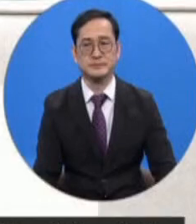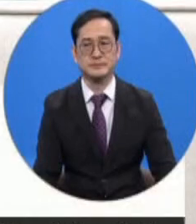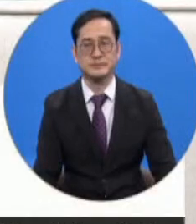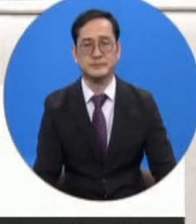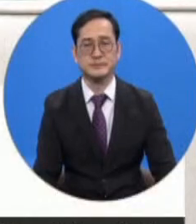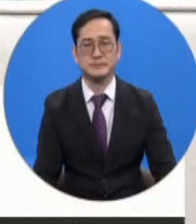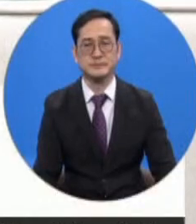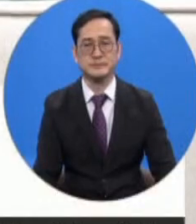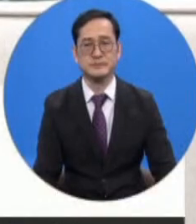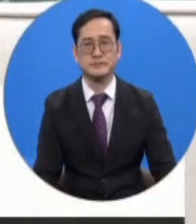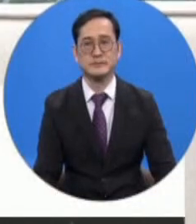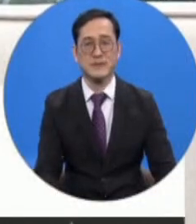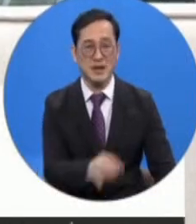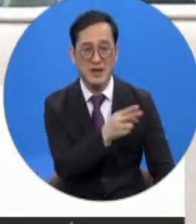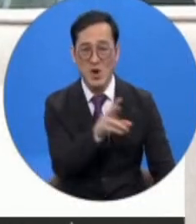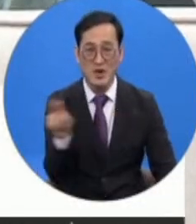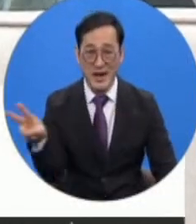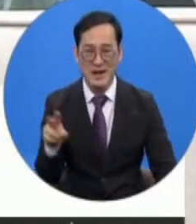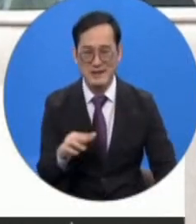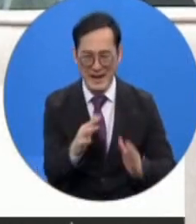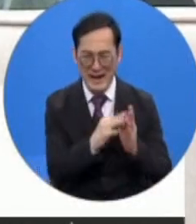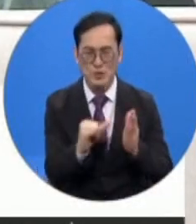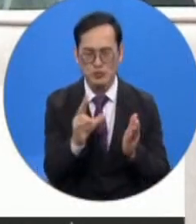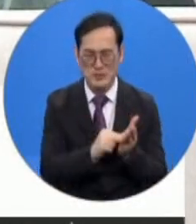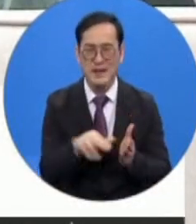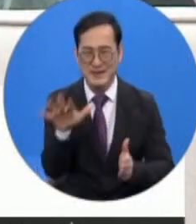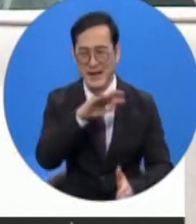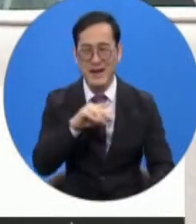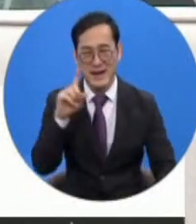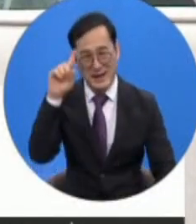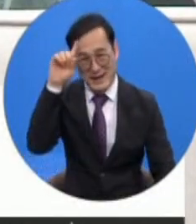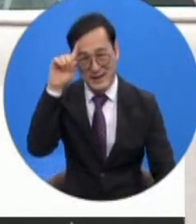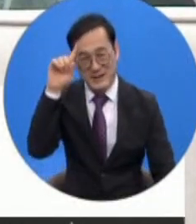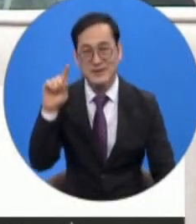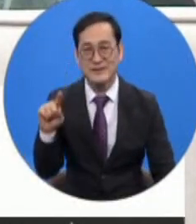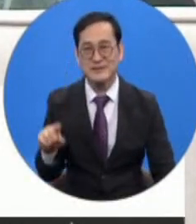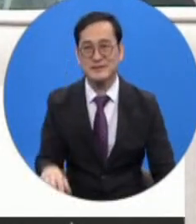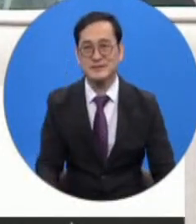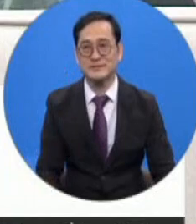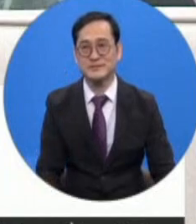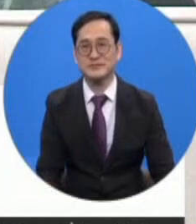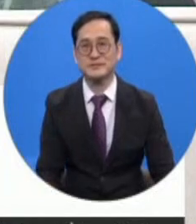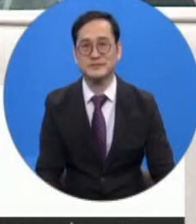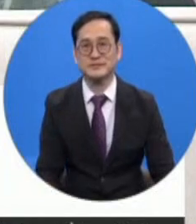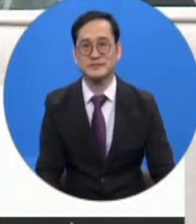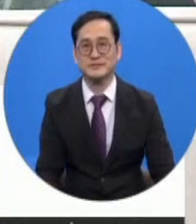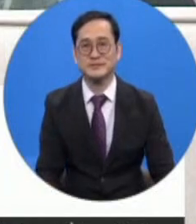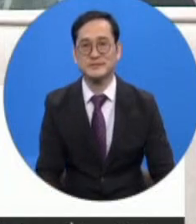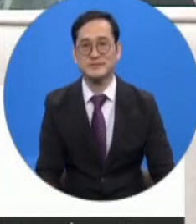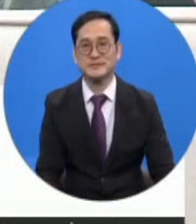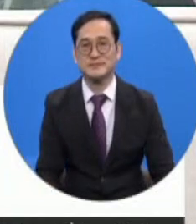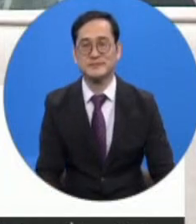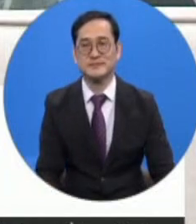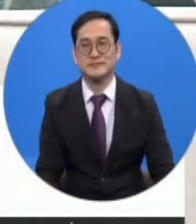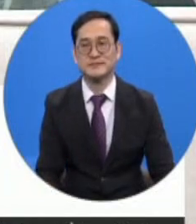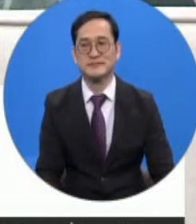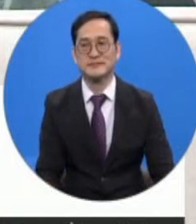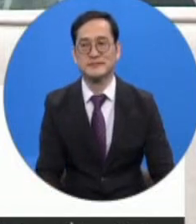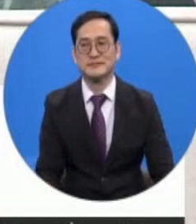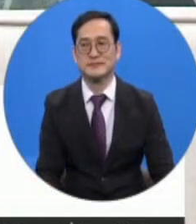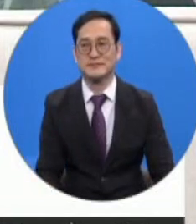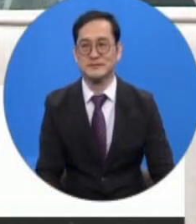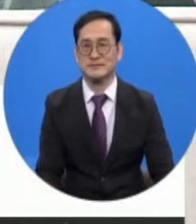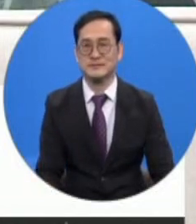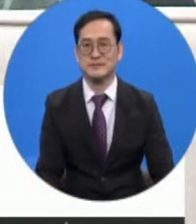다 안고 있죠. 치열하게 검증할 수밖에 없고 다 밝혀낼 수 있는 상황이 되었습니다. 그렇기 때문에 뭘 조금